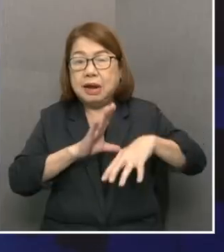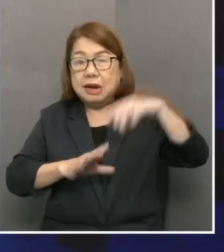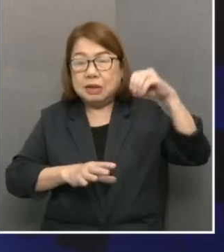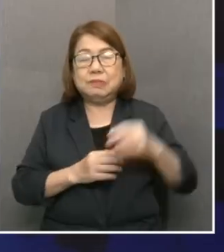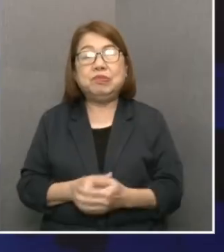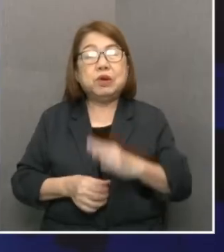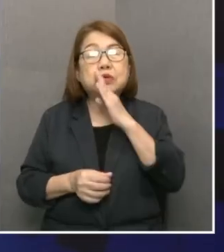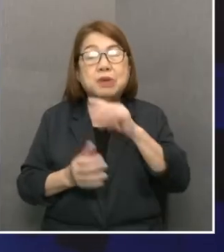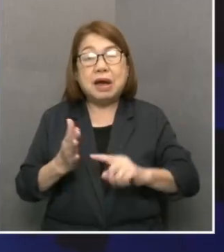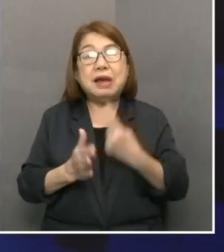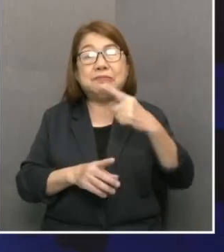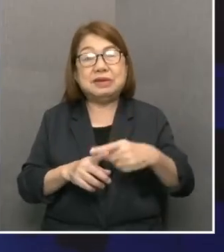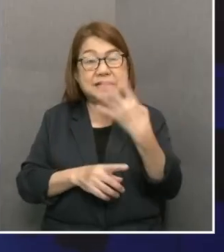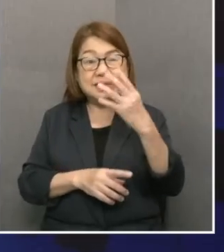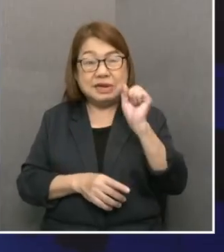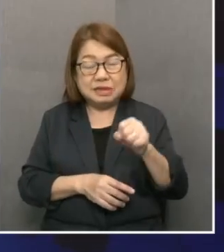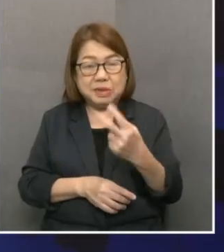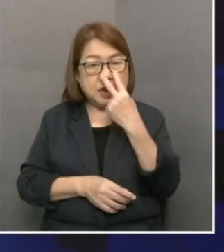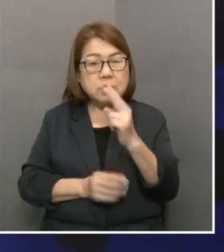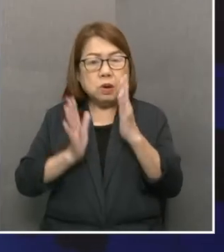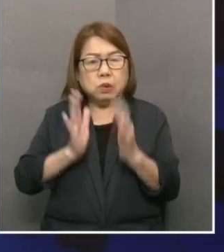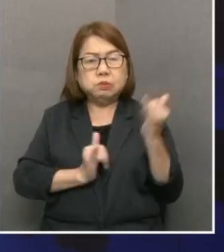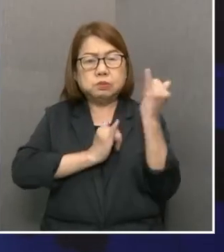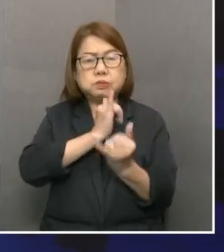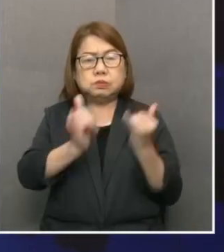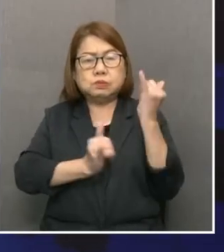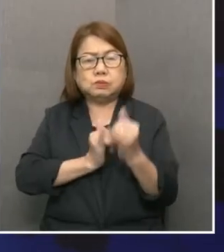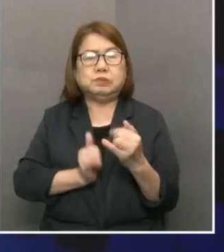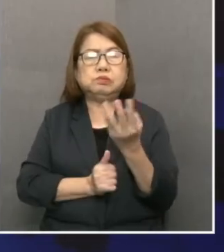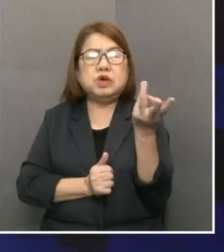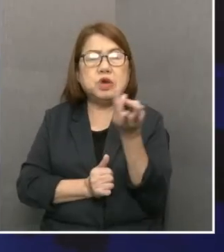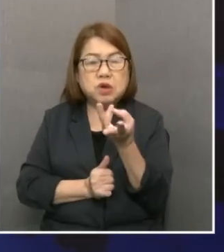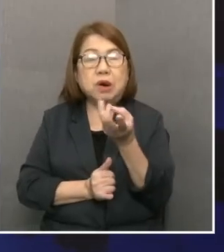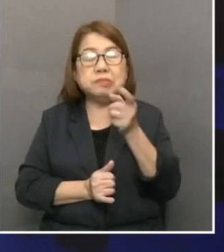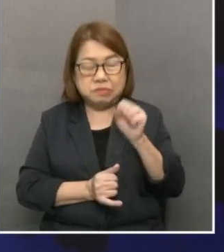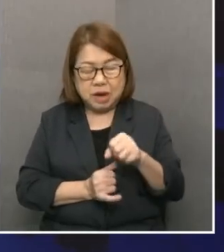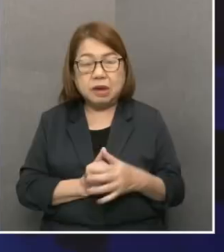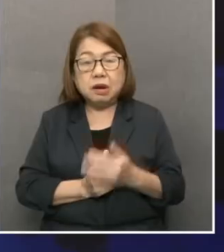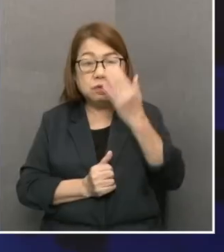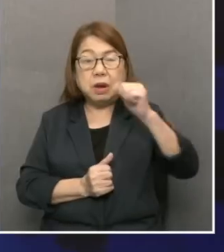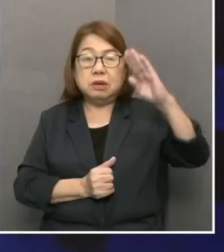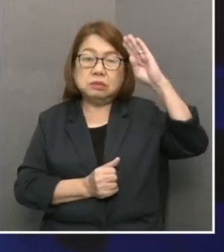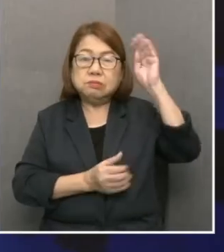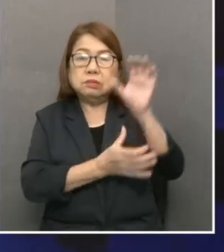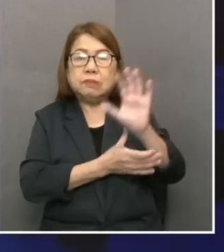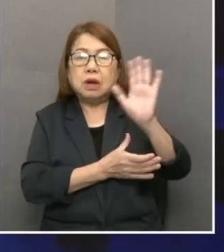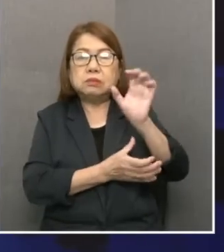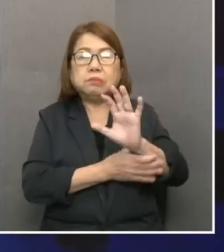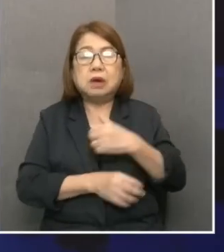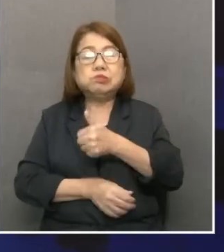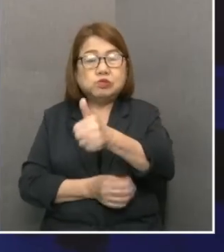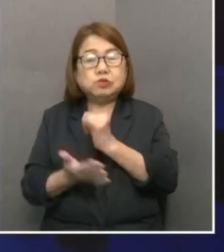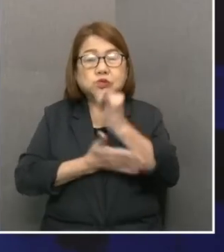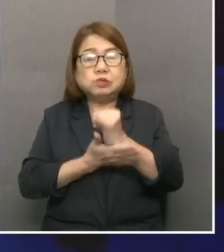แบบนี้คุณผู้ชมเราจะได้เห็นนะคะอัตราการเกณฑ์ทหารที่ลดลงจากเดิมอย่างแน่นอนเพราะว่าทางกองทัพเนี่ยก็สนับสนุนนะคะมีทิศ